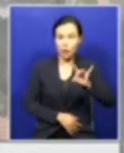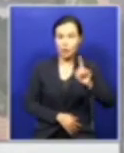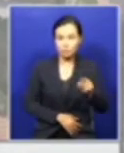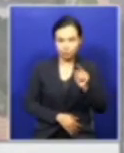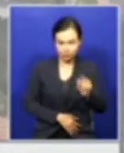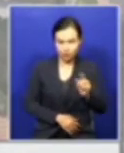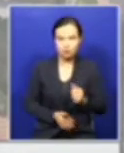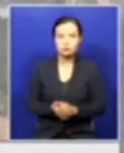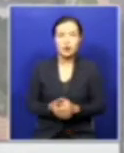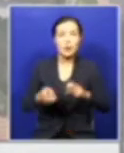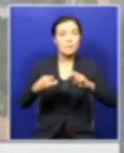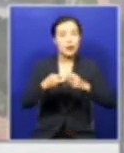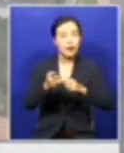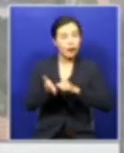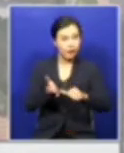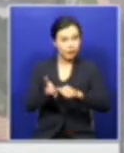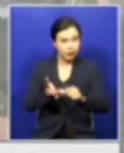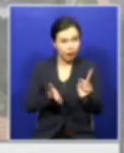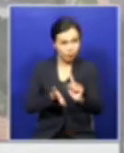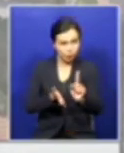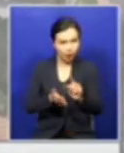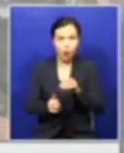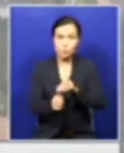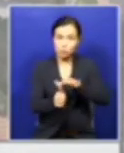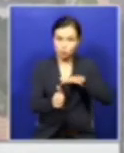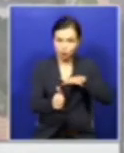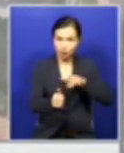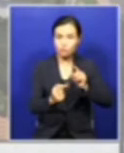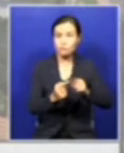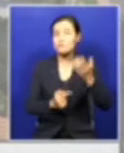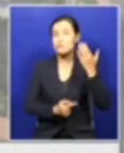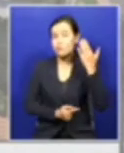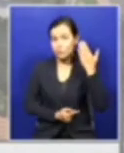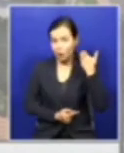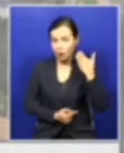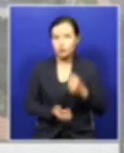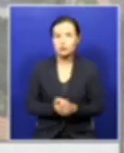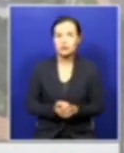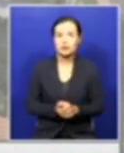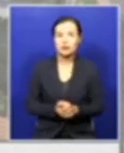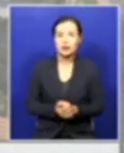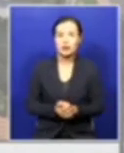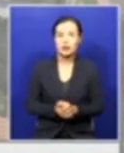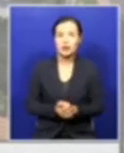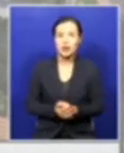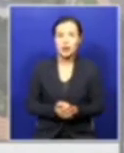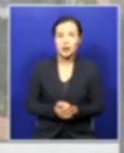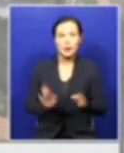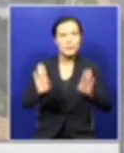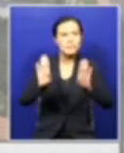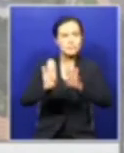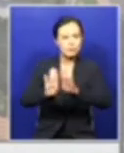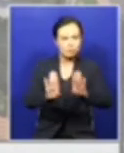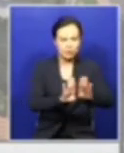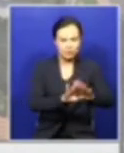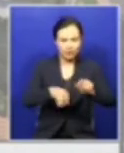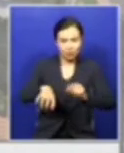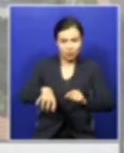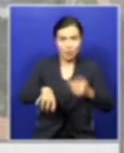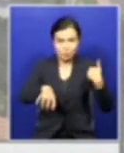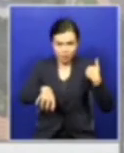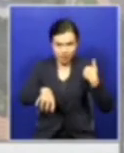52.8% การแก้ไขปัญหาของผู้นำประเทศในตอนนั้นสั่งปิดเฉพาะพื้นที่พบผู้ติดเชื้อทัน